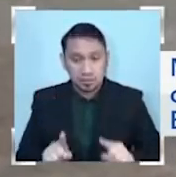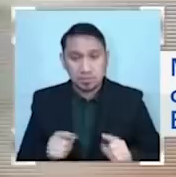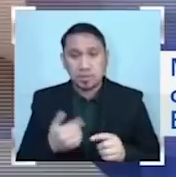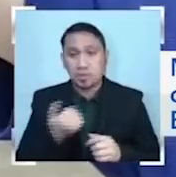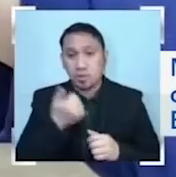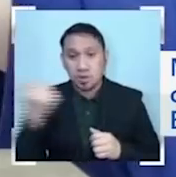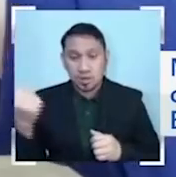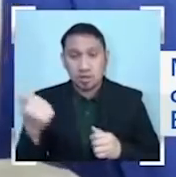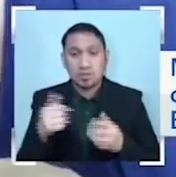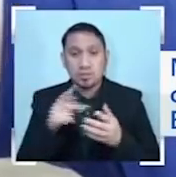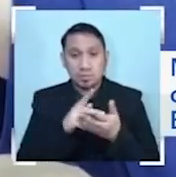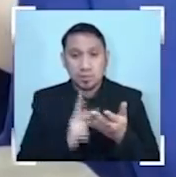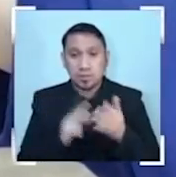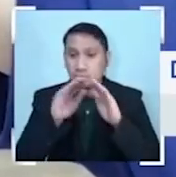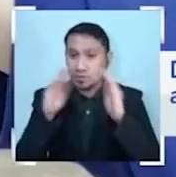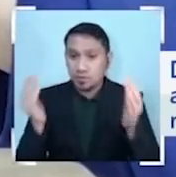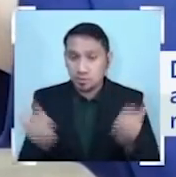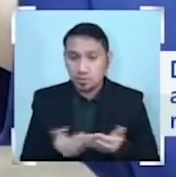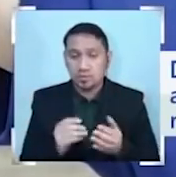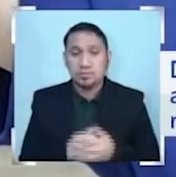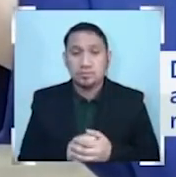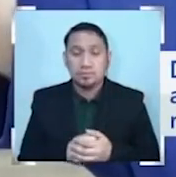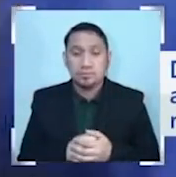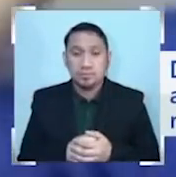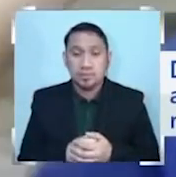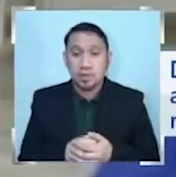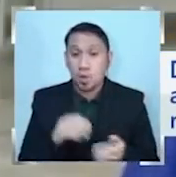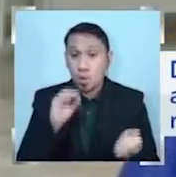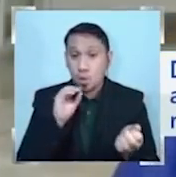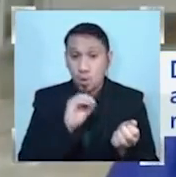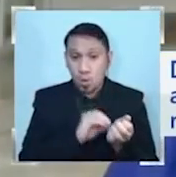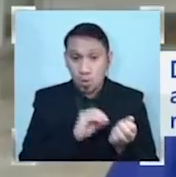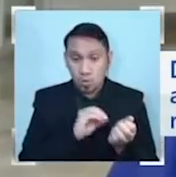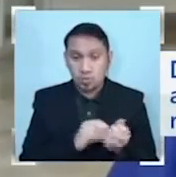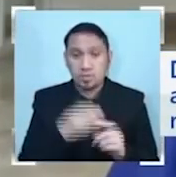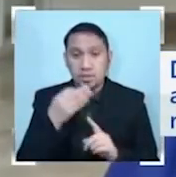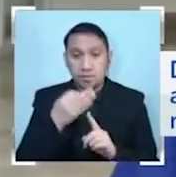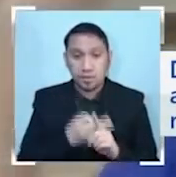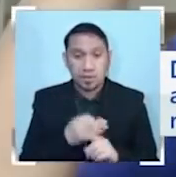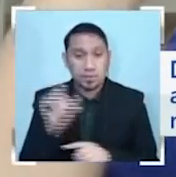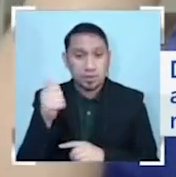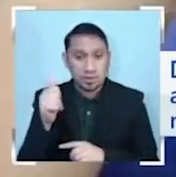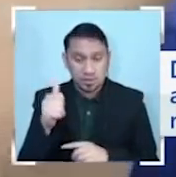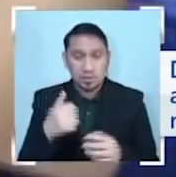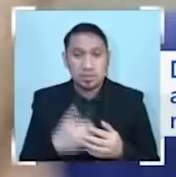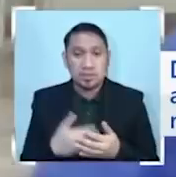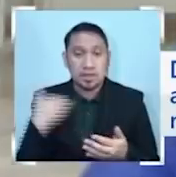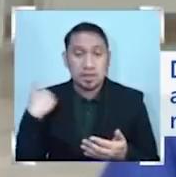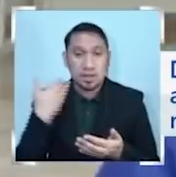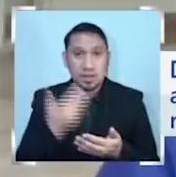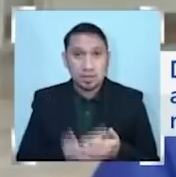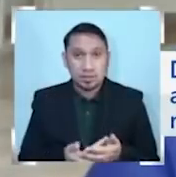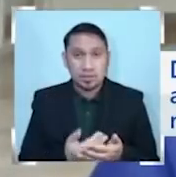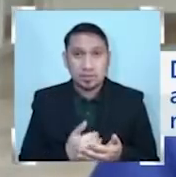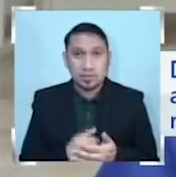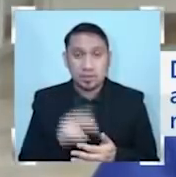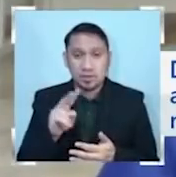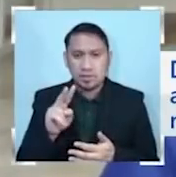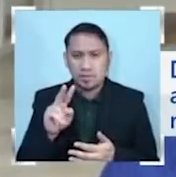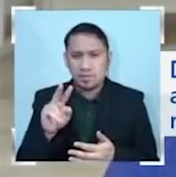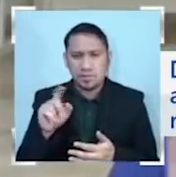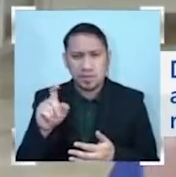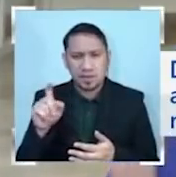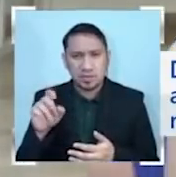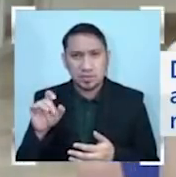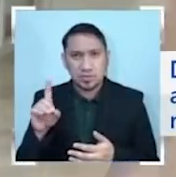ng mundo. Ibinalita naman ni Dr. Willie Ong na sa February 10 ay darating na ang antiviral drug na Bexovid na binili